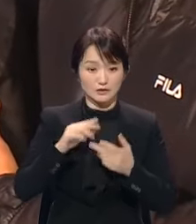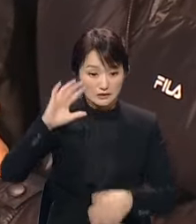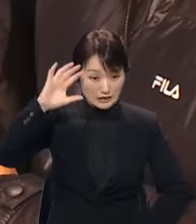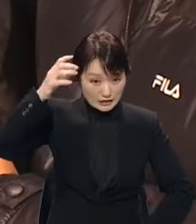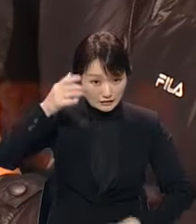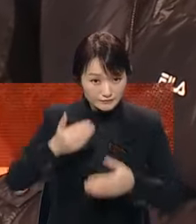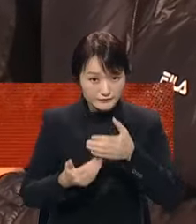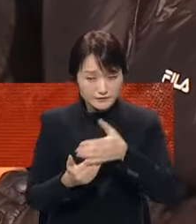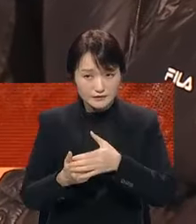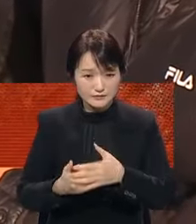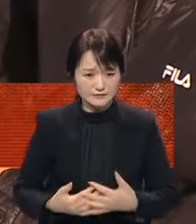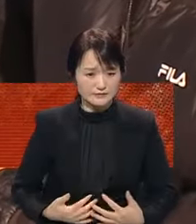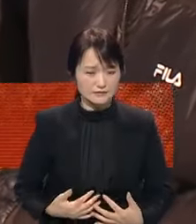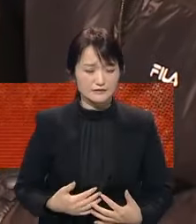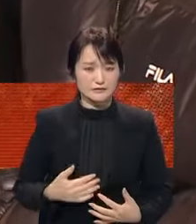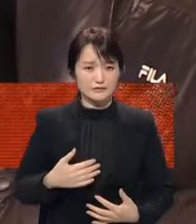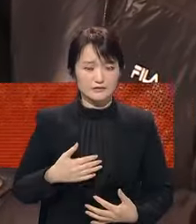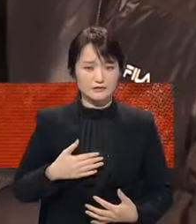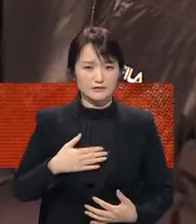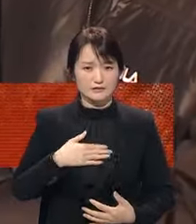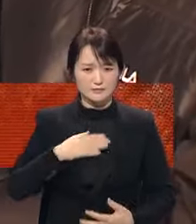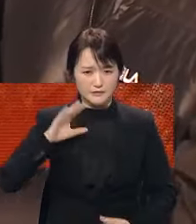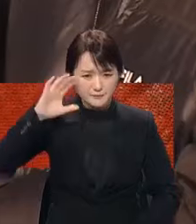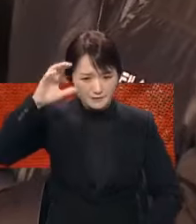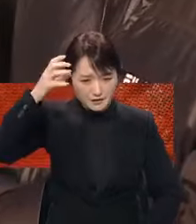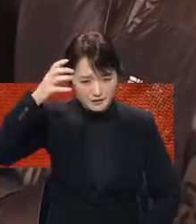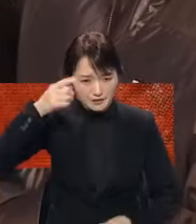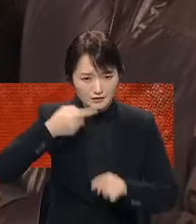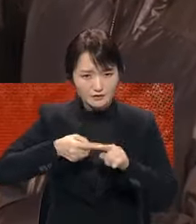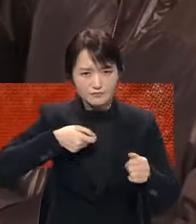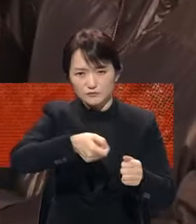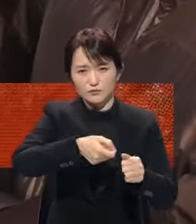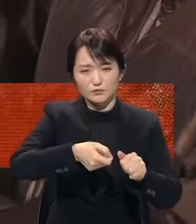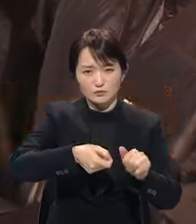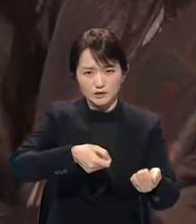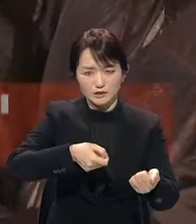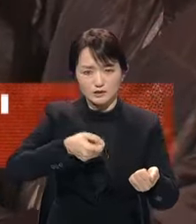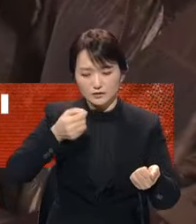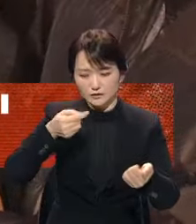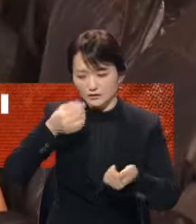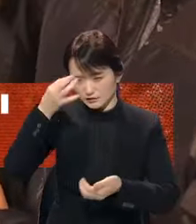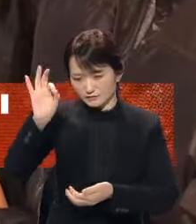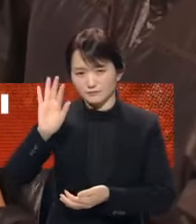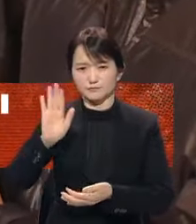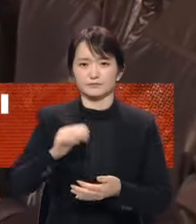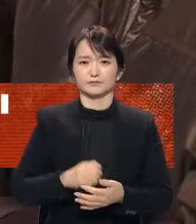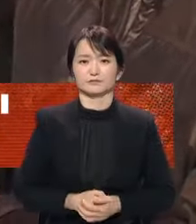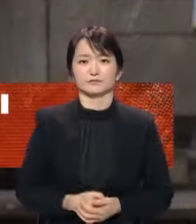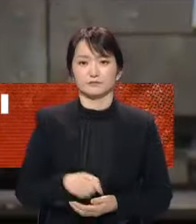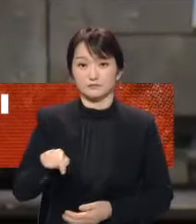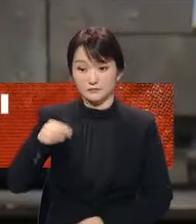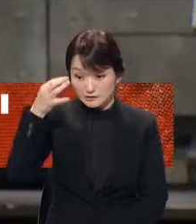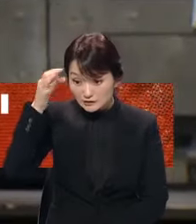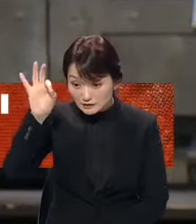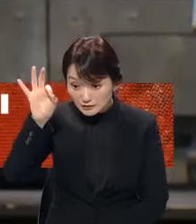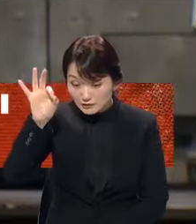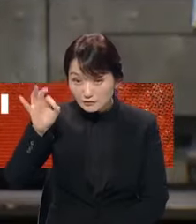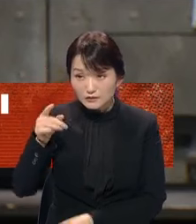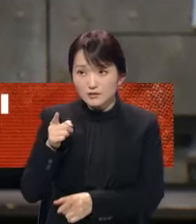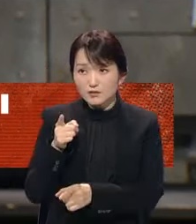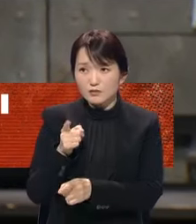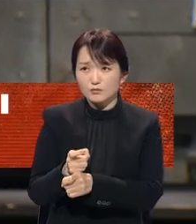감정이 격해져서 저지른 일이다 이런 얘기를 했지만 받아들여지지 않았고요. 재판부 역시도 이거 인정을 하게 되면 이게 보복 범행을